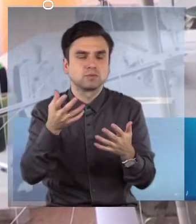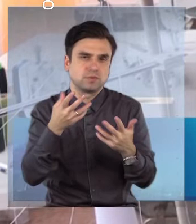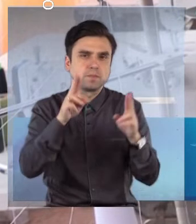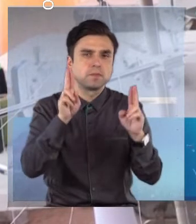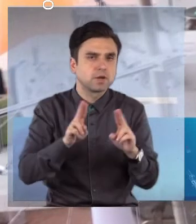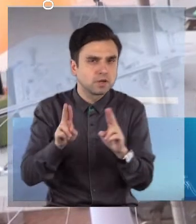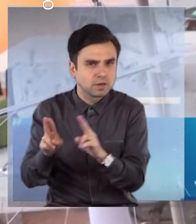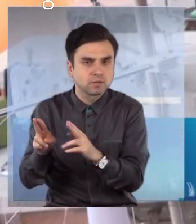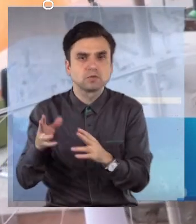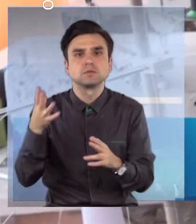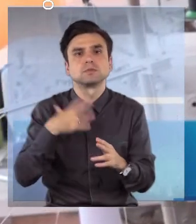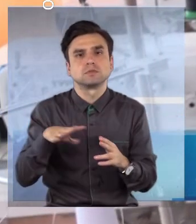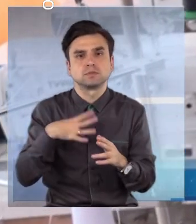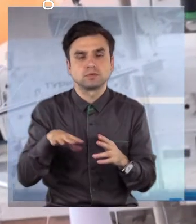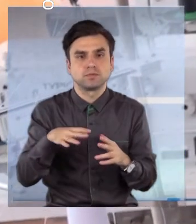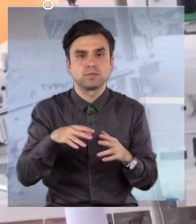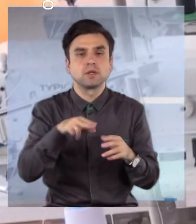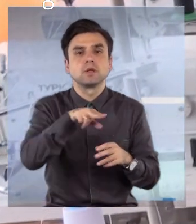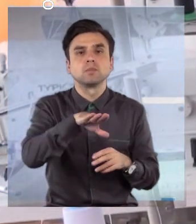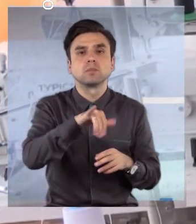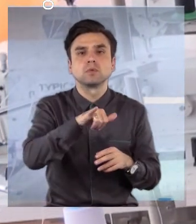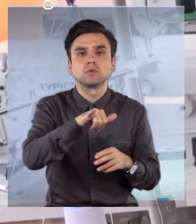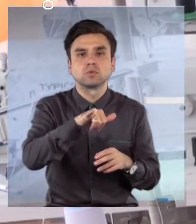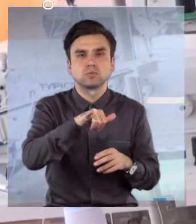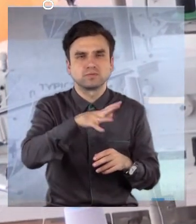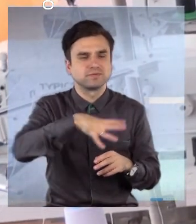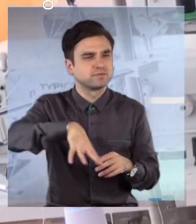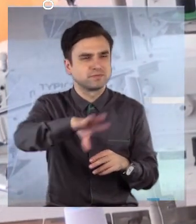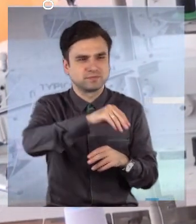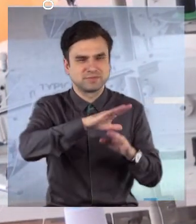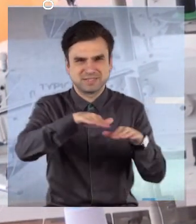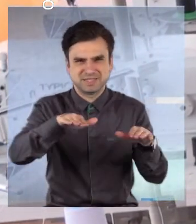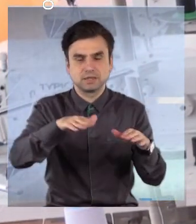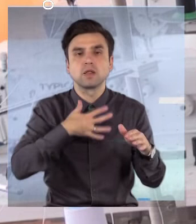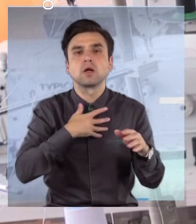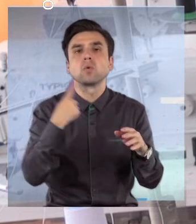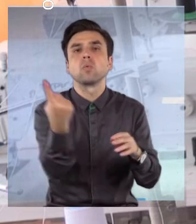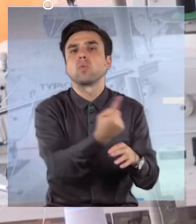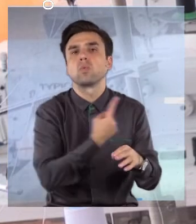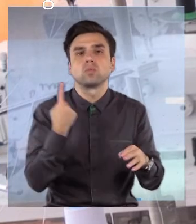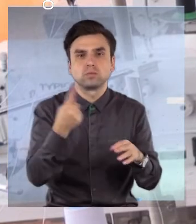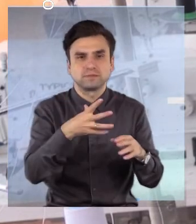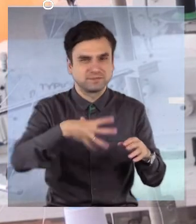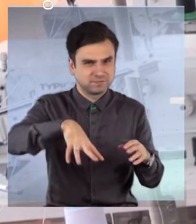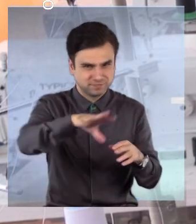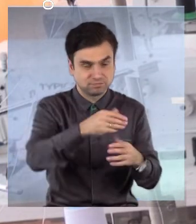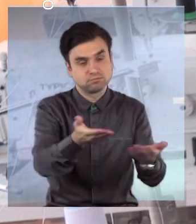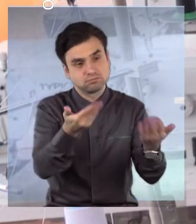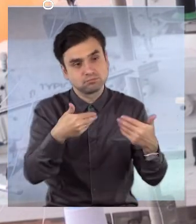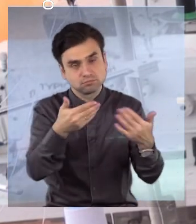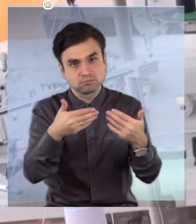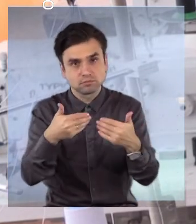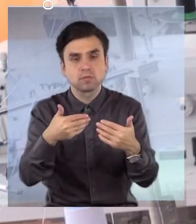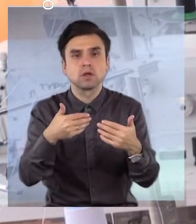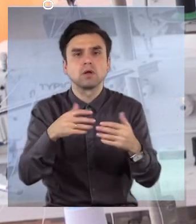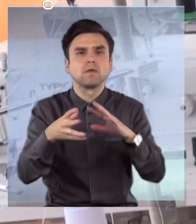для всіх учнів закладів професійно-професійно-технічної освіти нашої області. Тут приймають участь 53 заклади. Майже